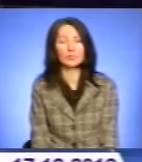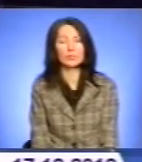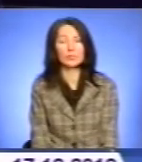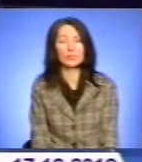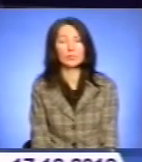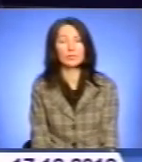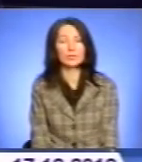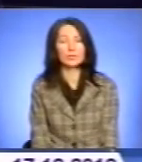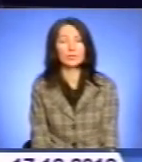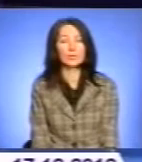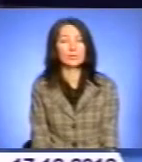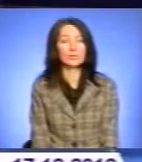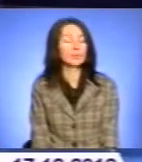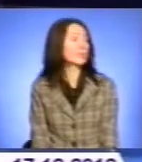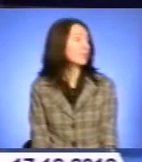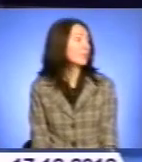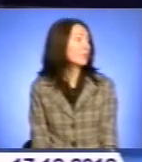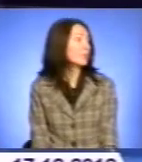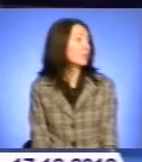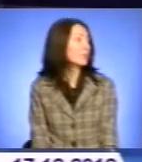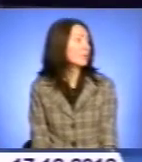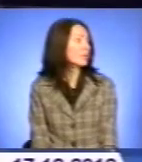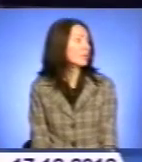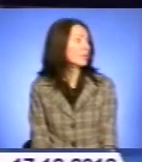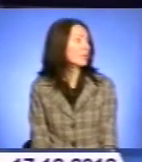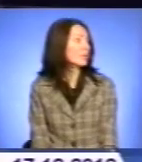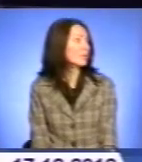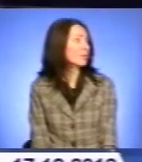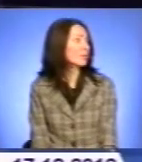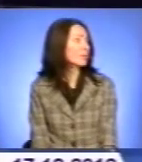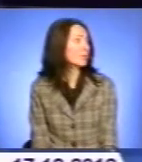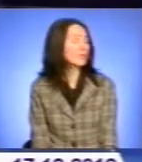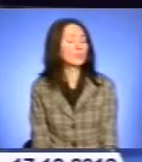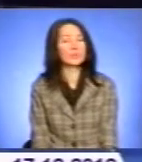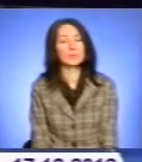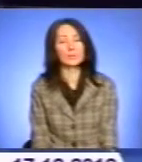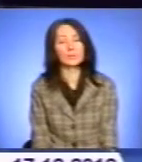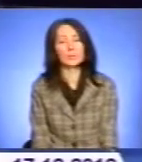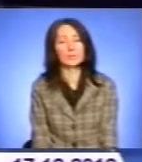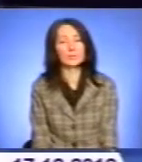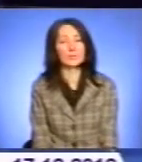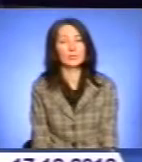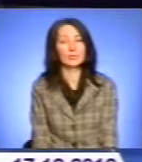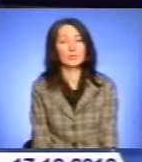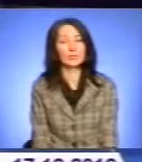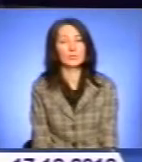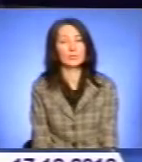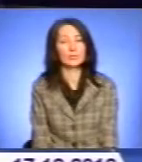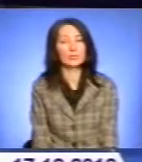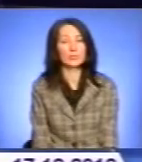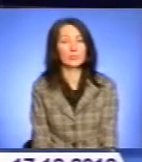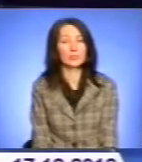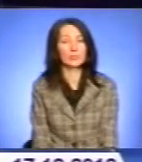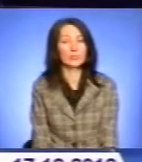закриті лише окремі школи. Про це повідомив виконуючий обов'язки начальника управління освіти і науки облдержадміністрації Володимир